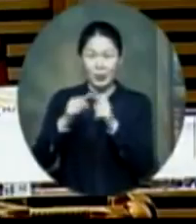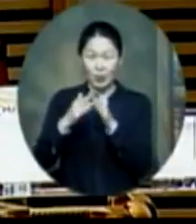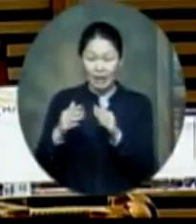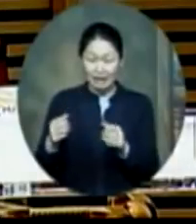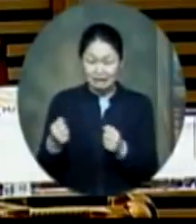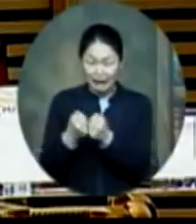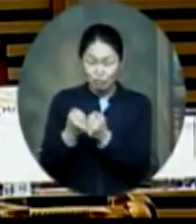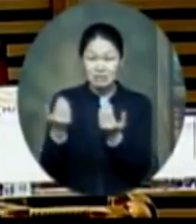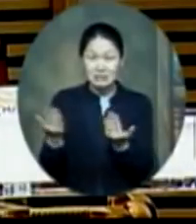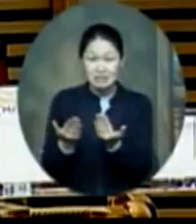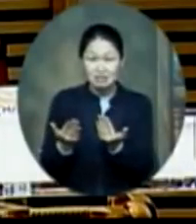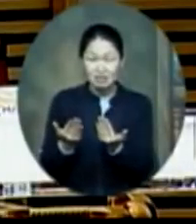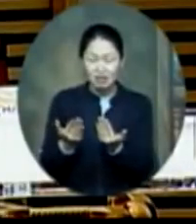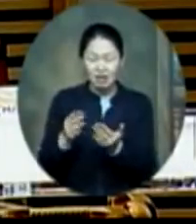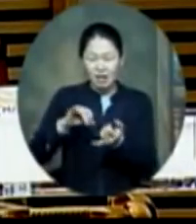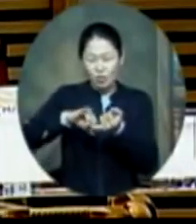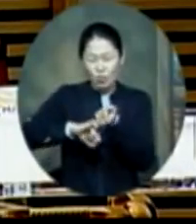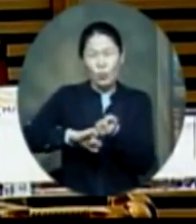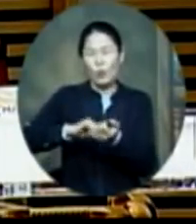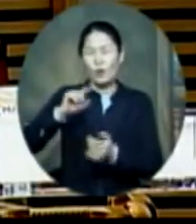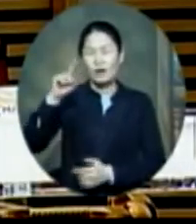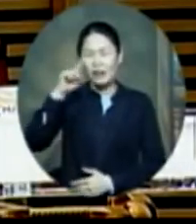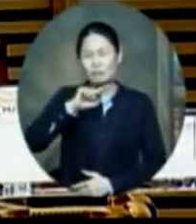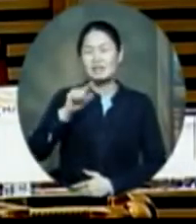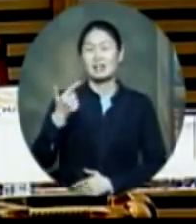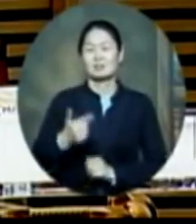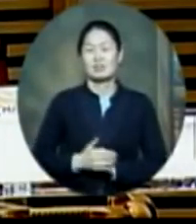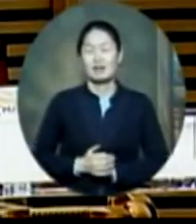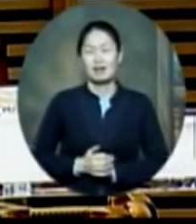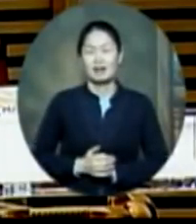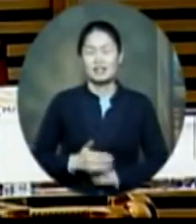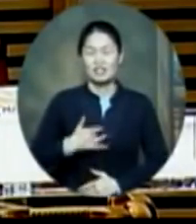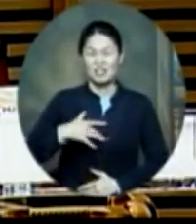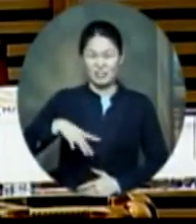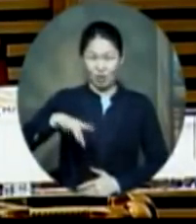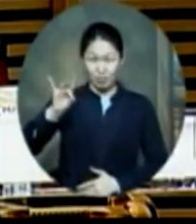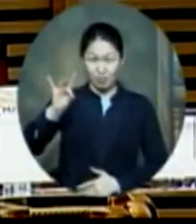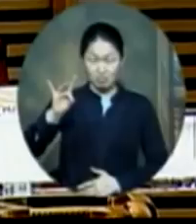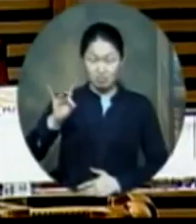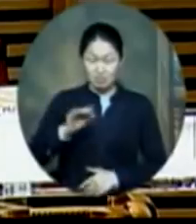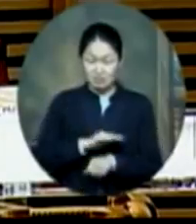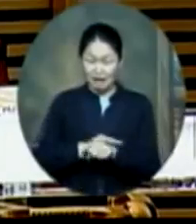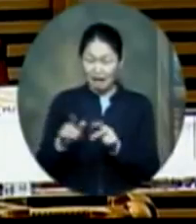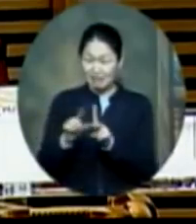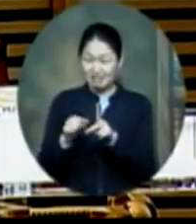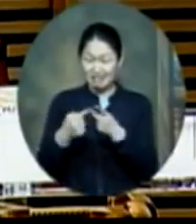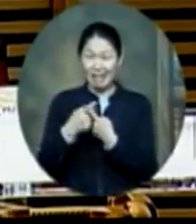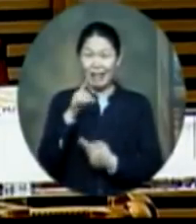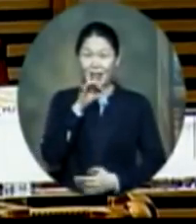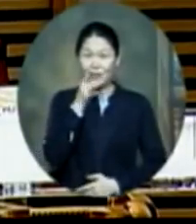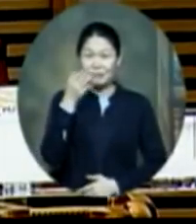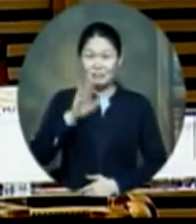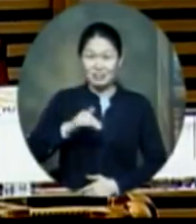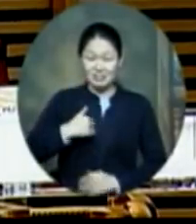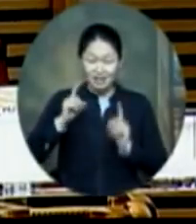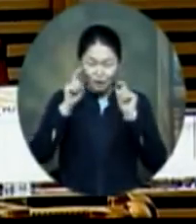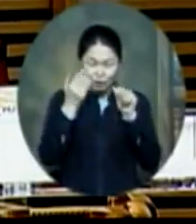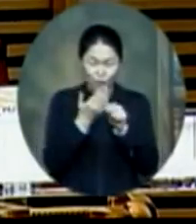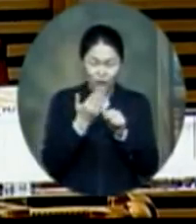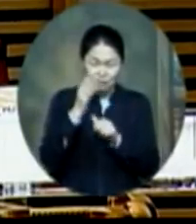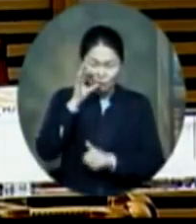싸우는 일 꼭 나쁘게만 볼 것은 아니더라고요. 저는 처음에는 잘 이해를 못했는데 제가 목회하면서